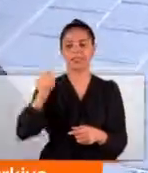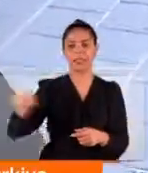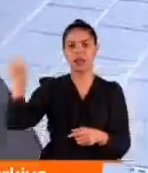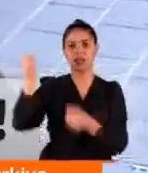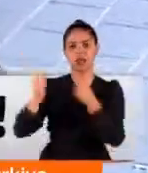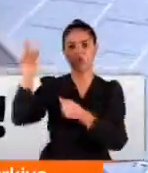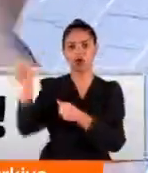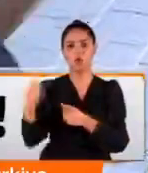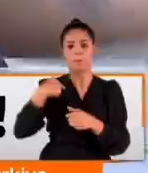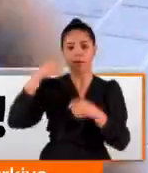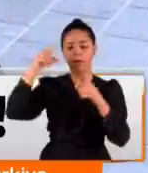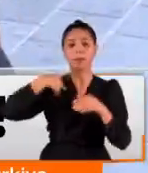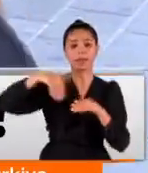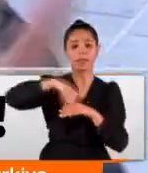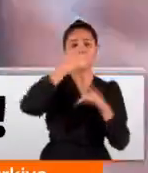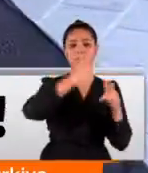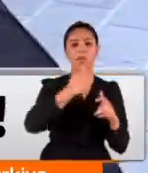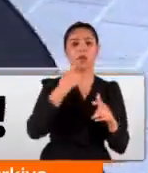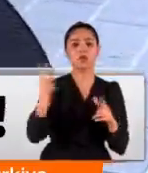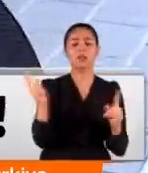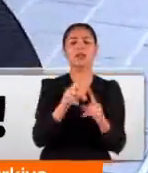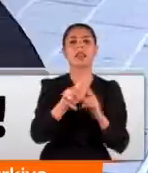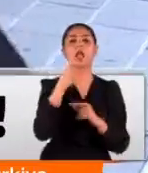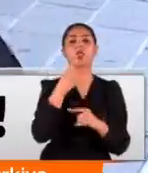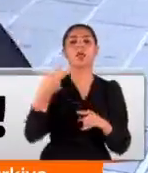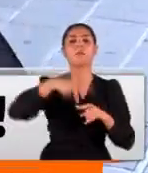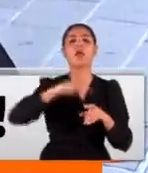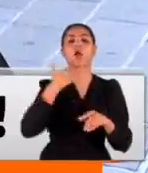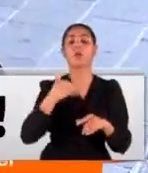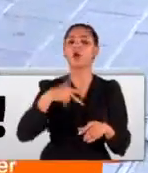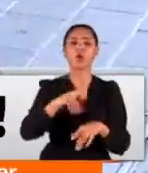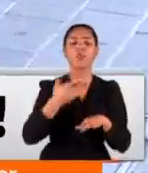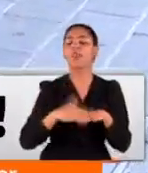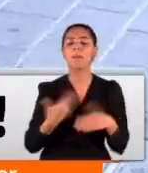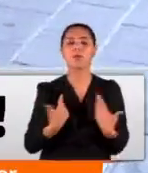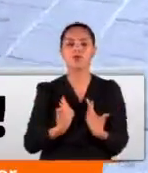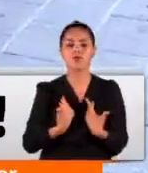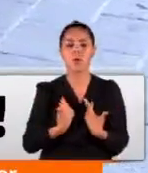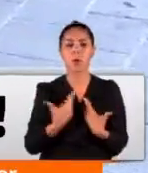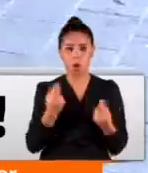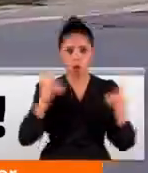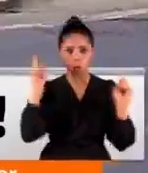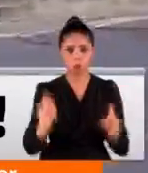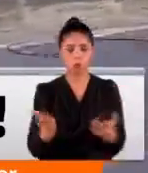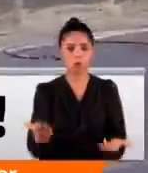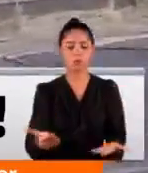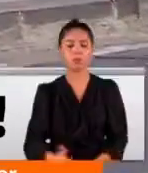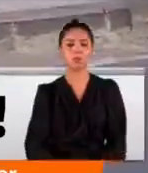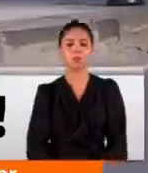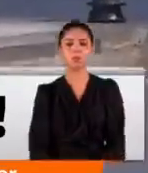dedi, gitti. Bizim gideceğimiz yeri söyleyince kısa diye almıyorlar. Niye, ben yürüyemezsem ne olacak? Olur mu böyle şey ya?